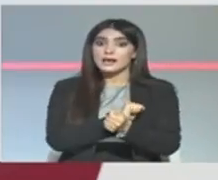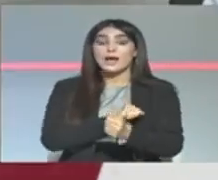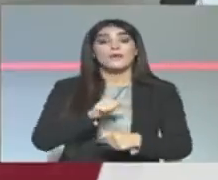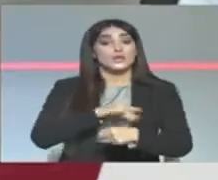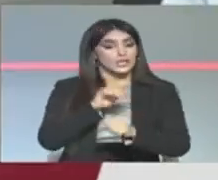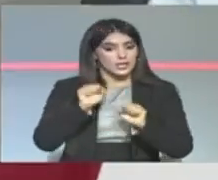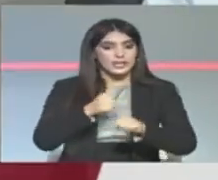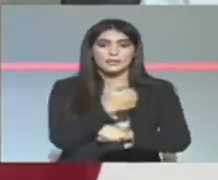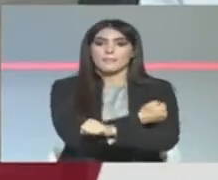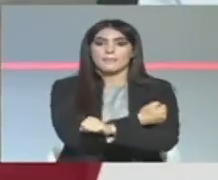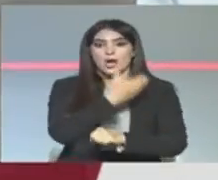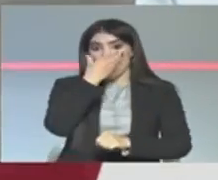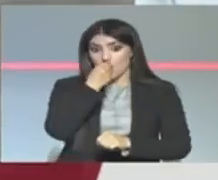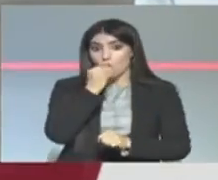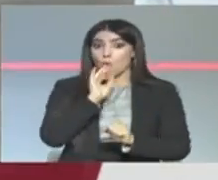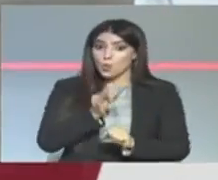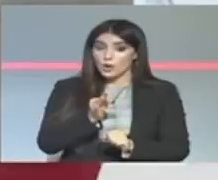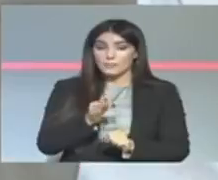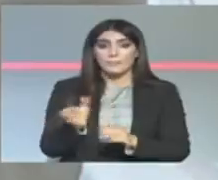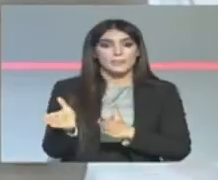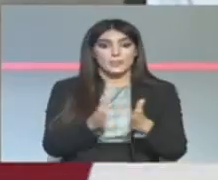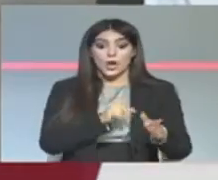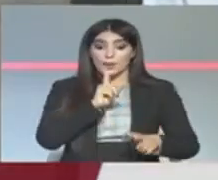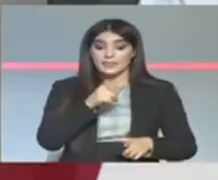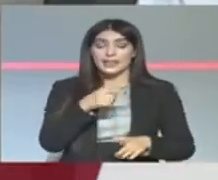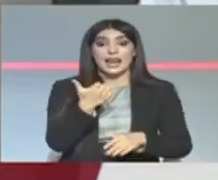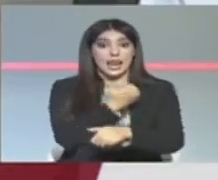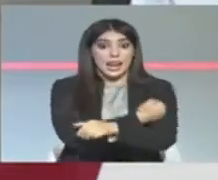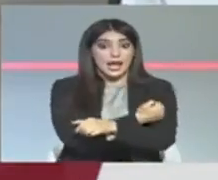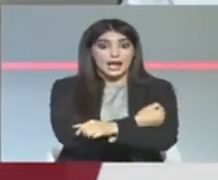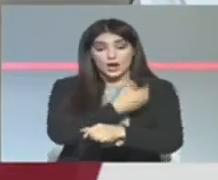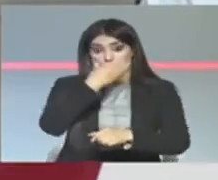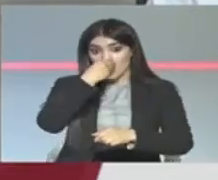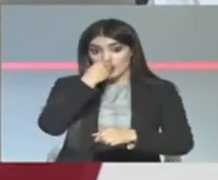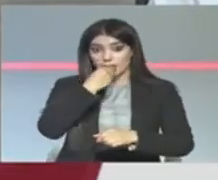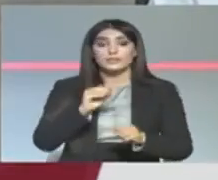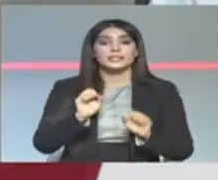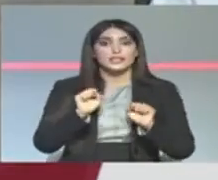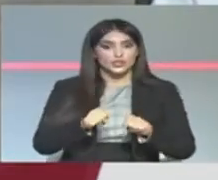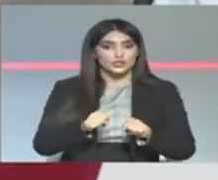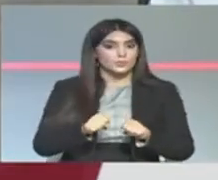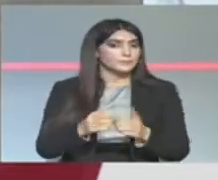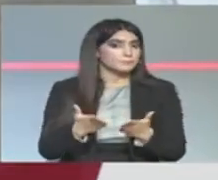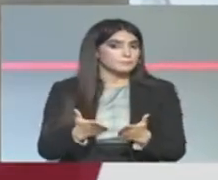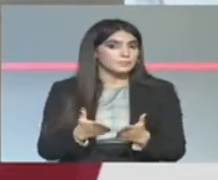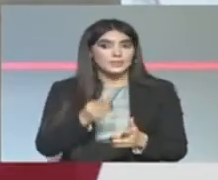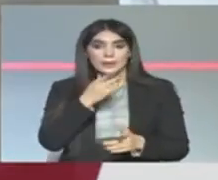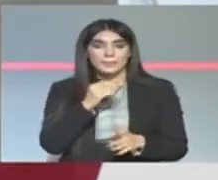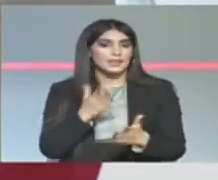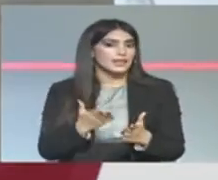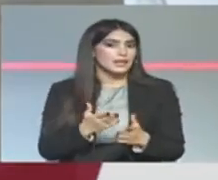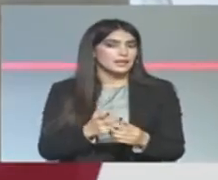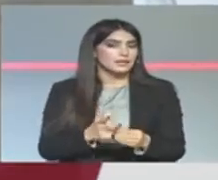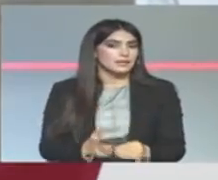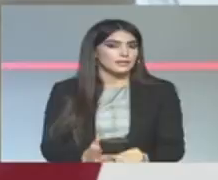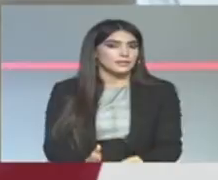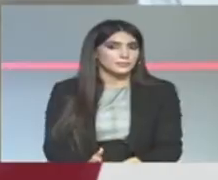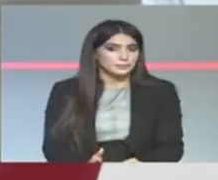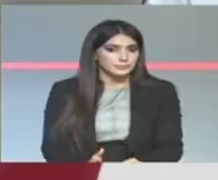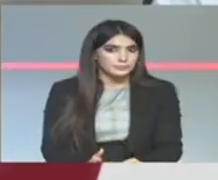قاعده تقول ان يتجنبوا الايقاع وقتل الانسان يكون عنده علامات